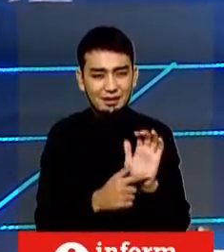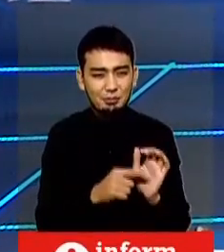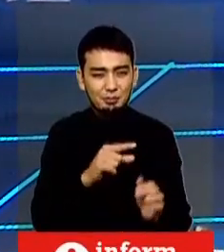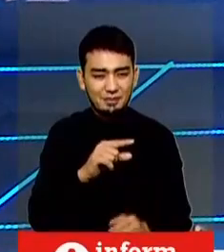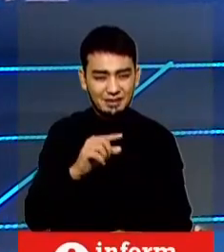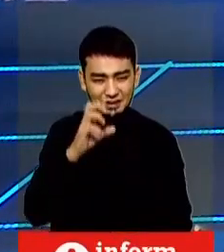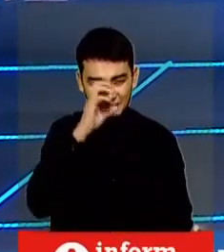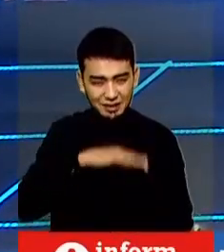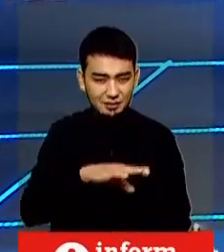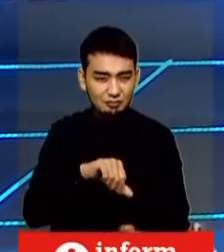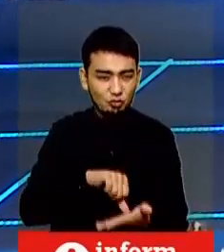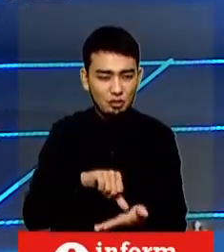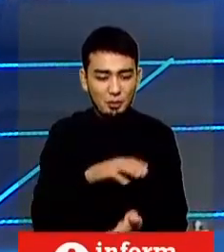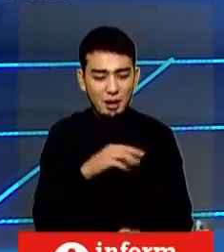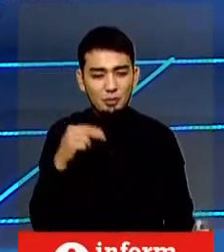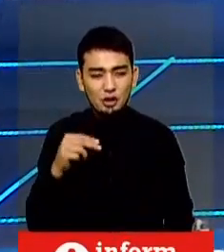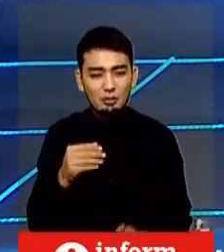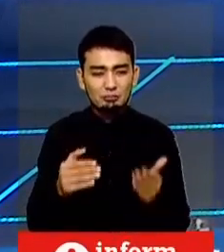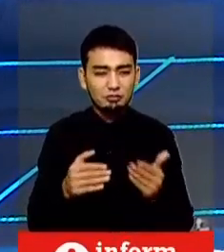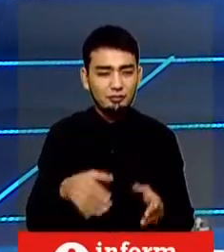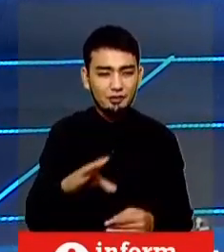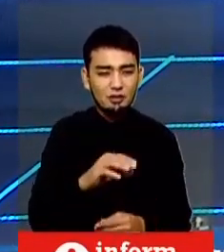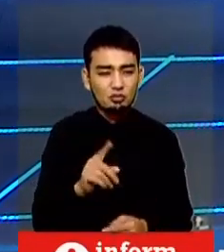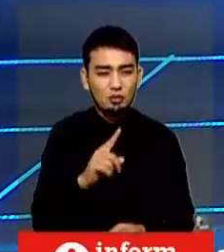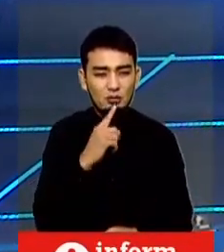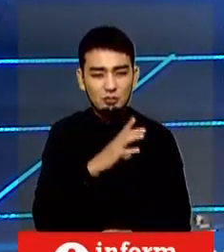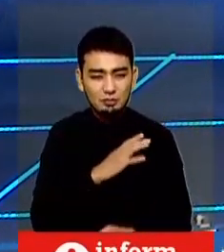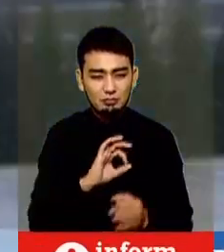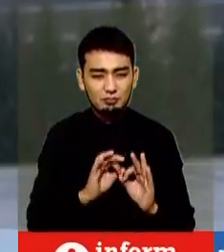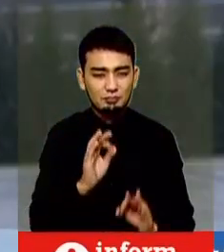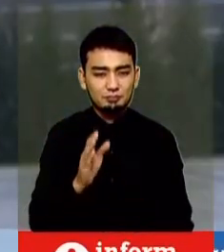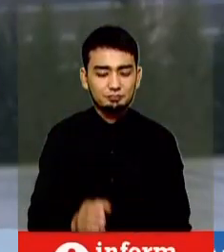чем договорились президенты, расскажет моя коллега Динара Нургалиева.